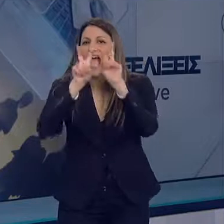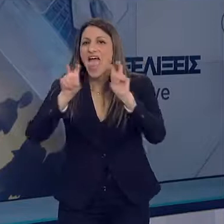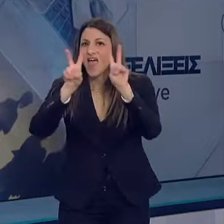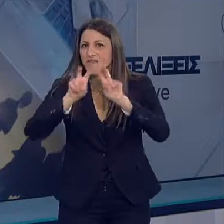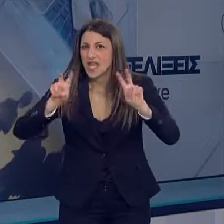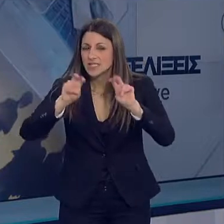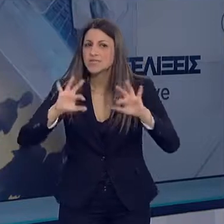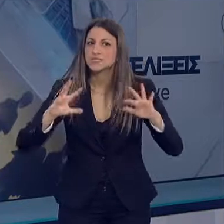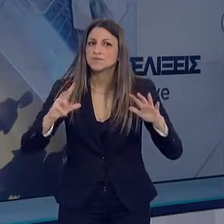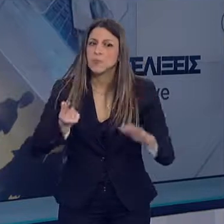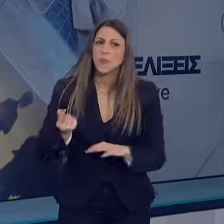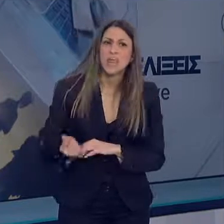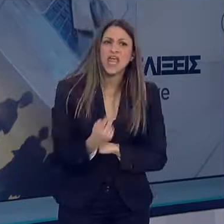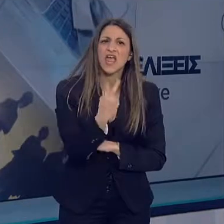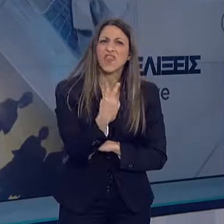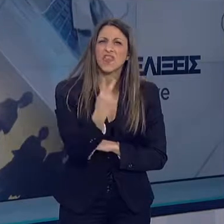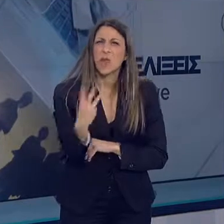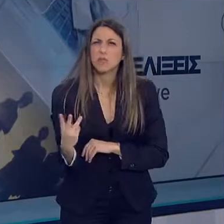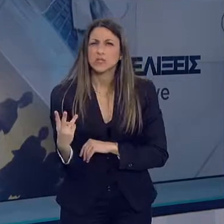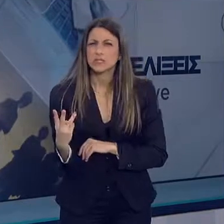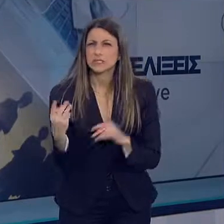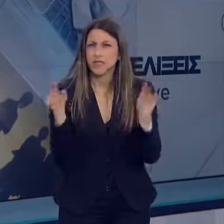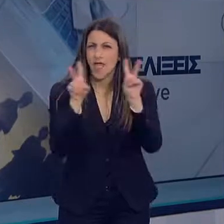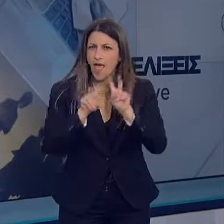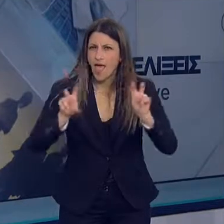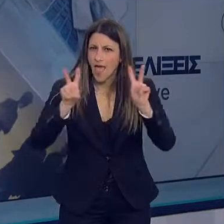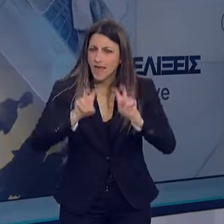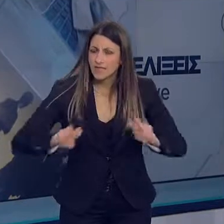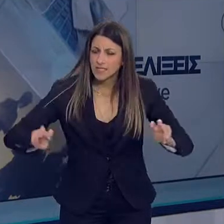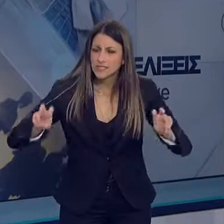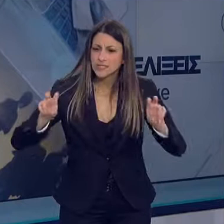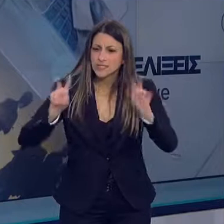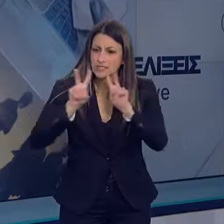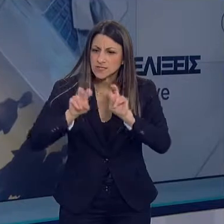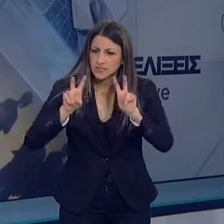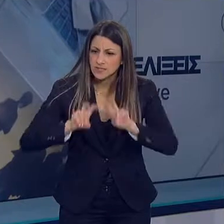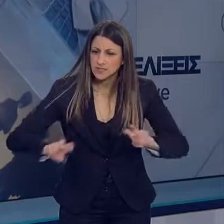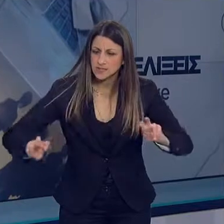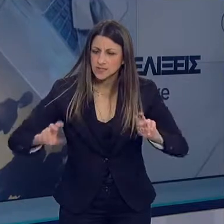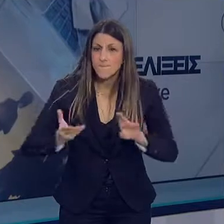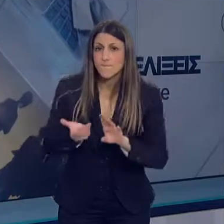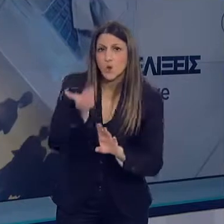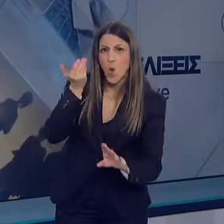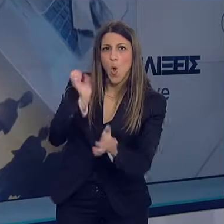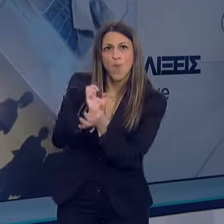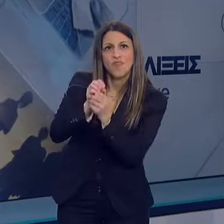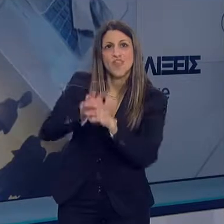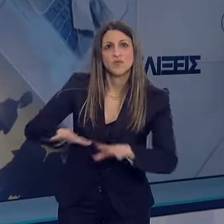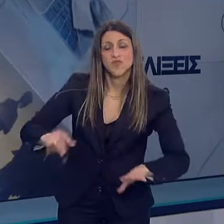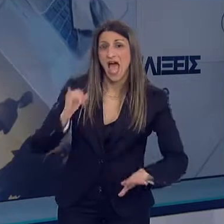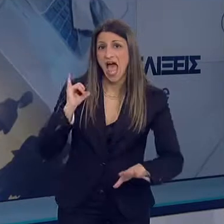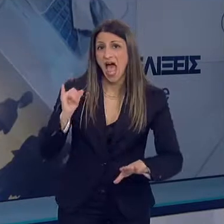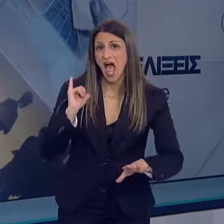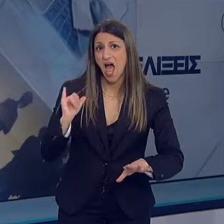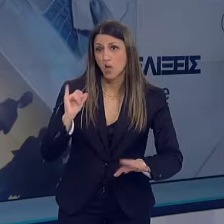πολύ, τουλάχιστον σε δύο από τις τρεις έως τώρα μελέτες, οι οποίες είναι στη φάση της προδημοσίευσης, δεν έχουν ακόμα κριθεί για να